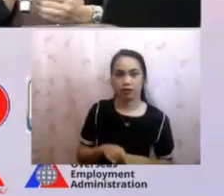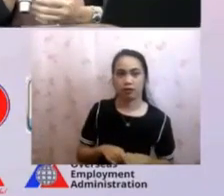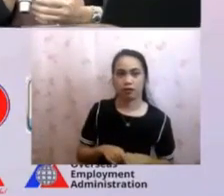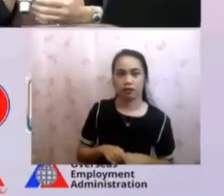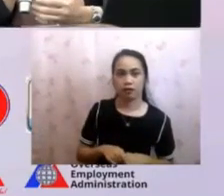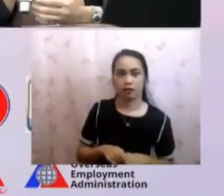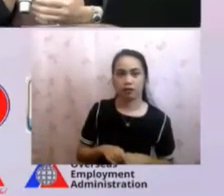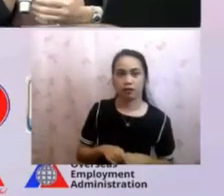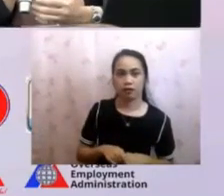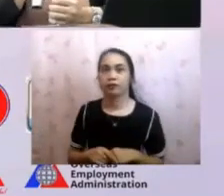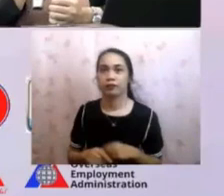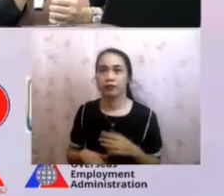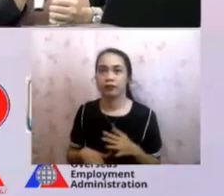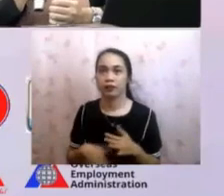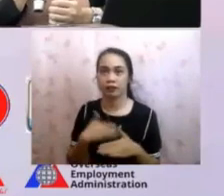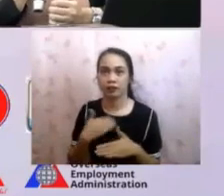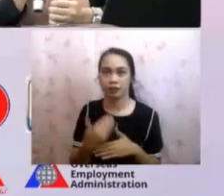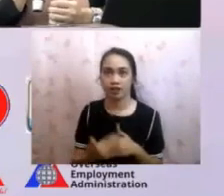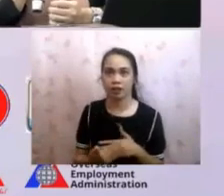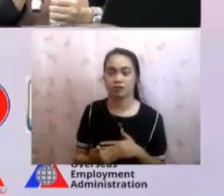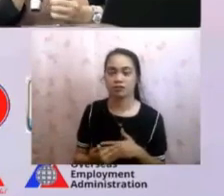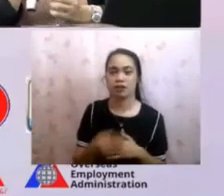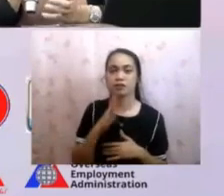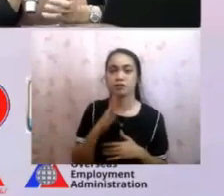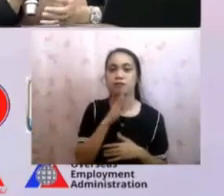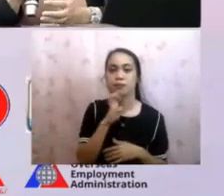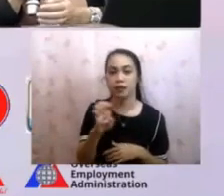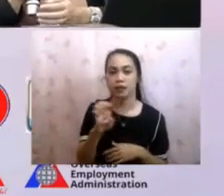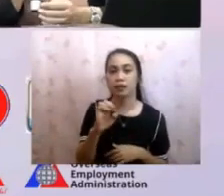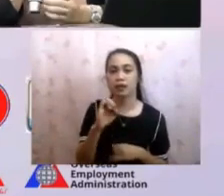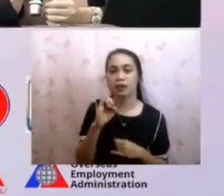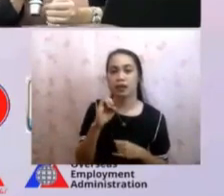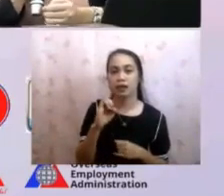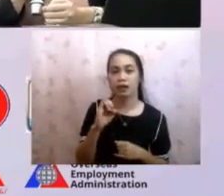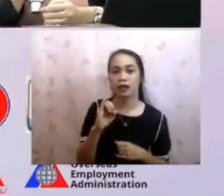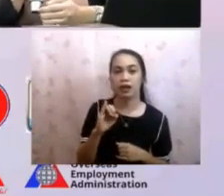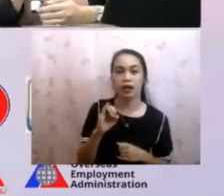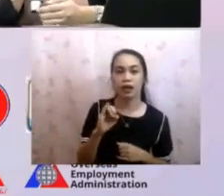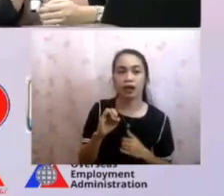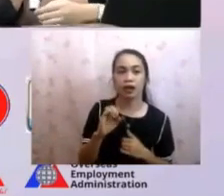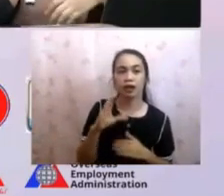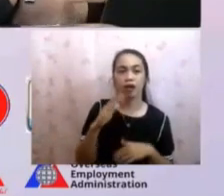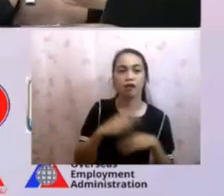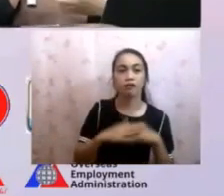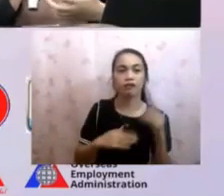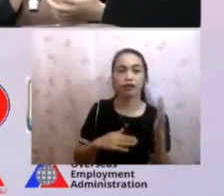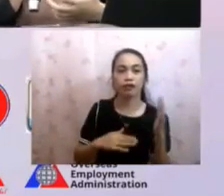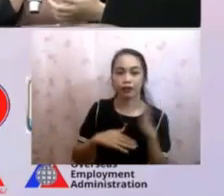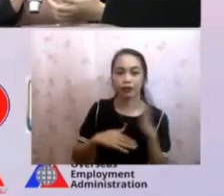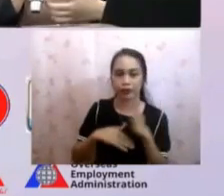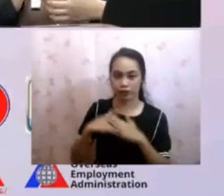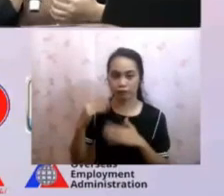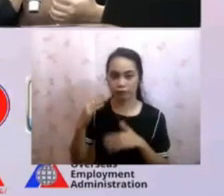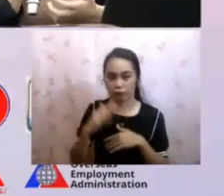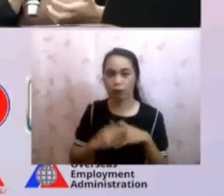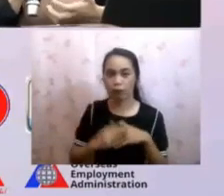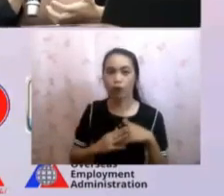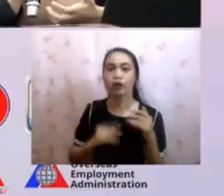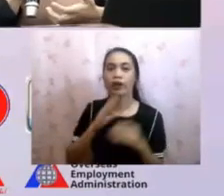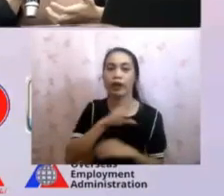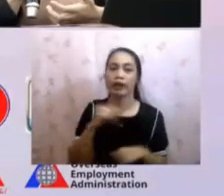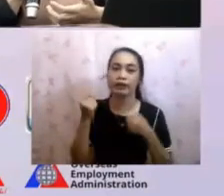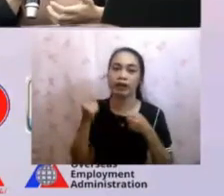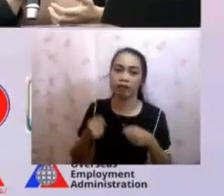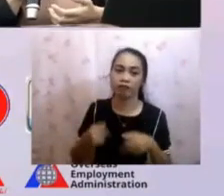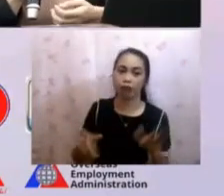guys, it's also okay to or it's also good to look at nga during the interview mo